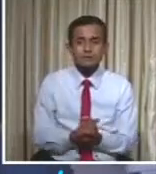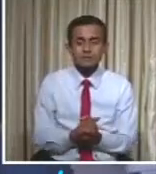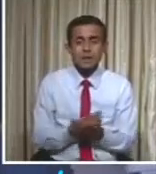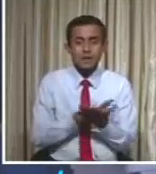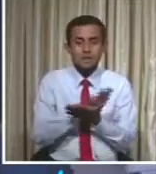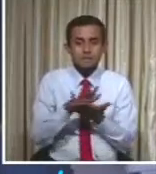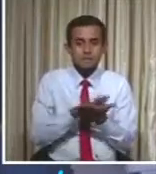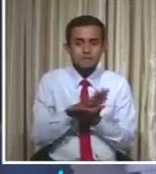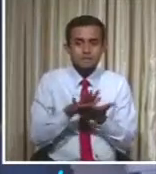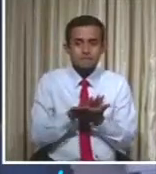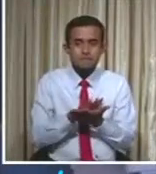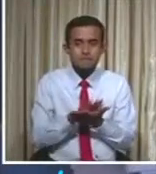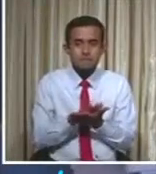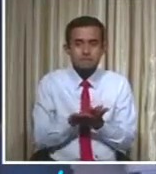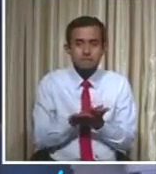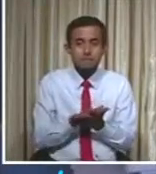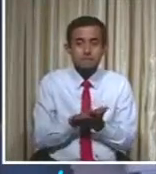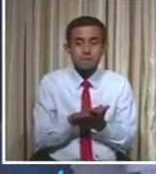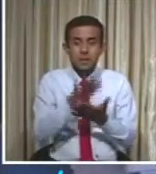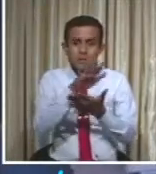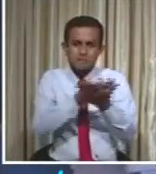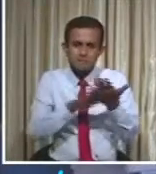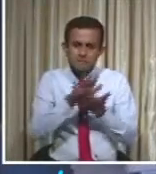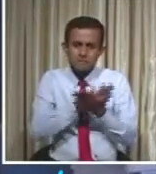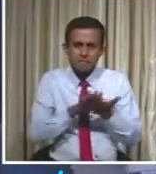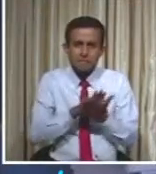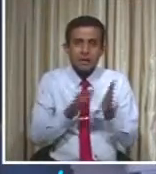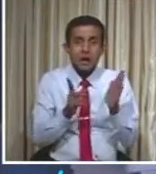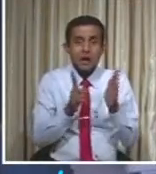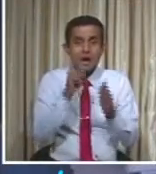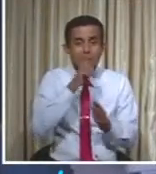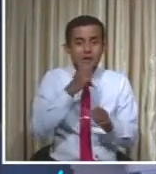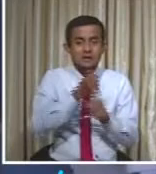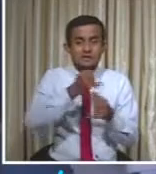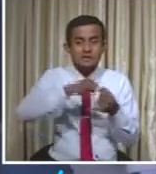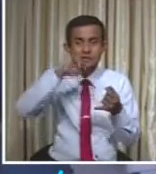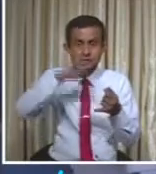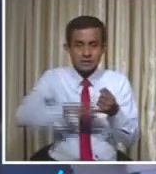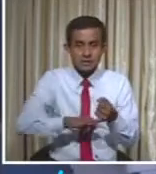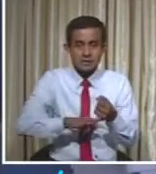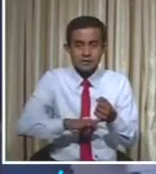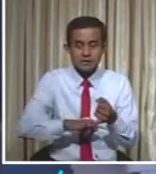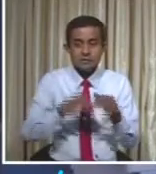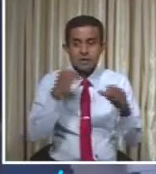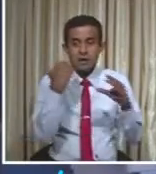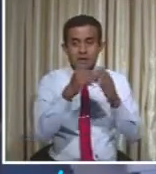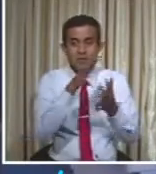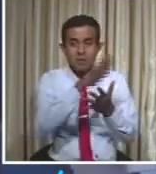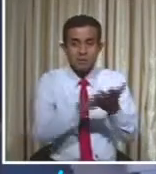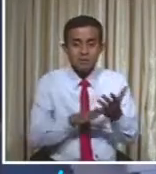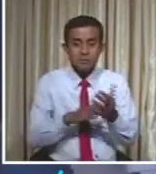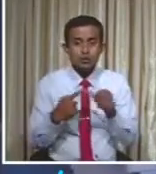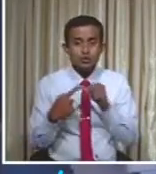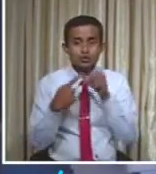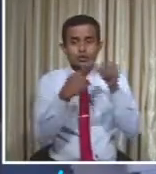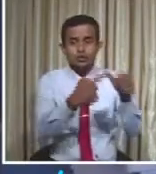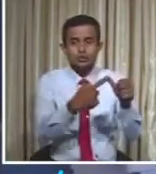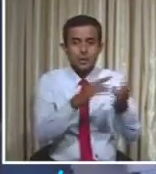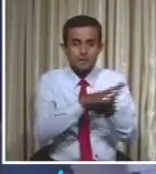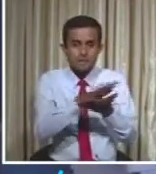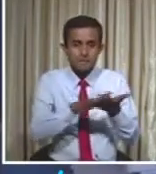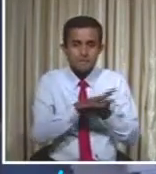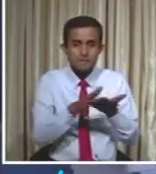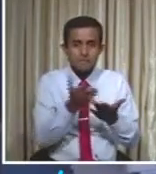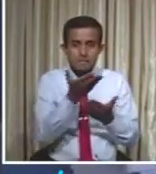පැහැදිලිව මේ පැහැදිලි කිරීමේදී ලිට්‍රෝ ගෑස් සමාගම යවපු මේ ලිපියට පිළිතුරු යවපු ඒ පැහැදිලි